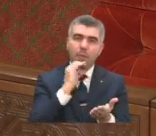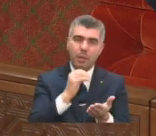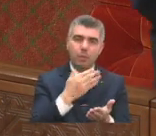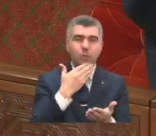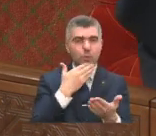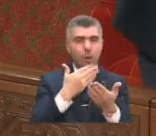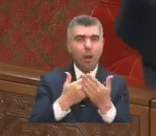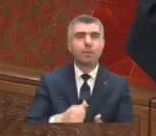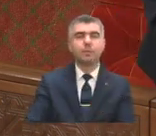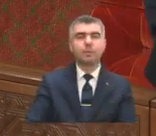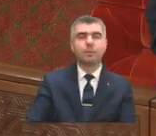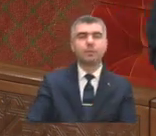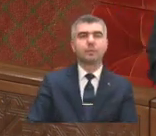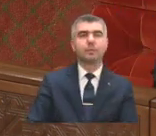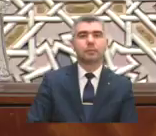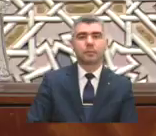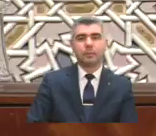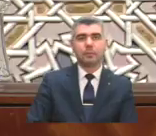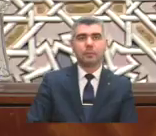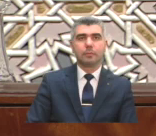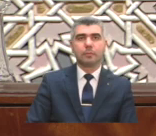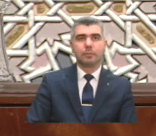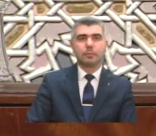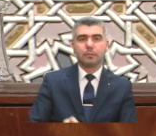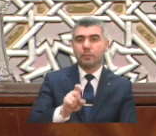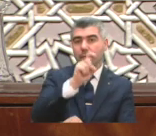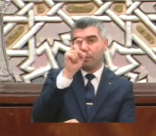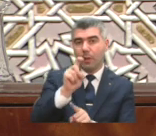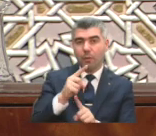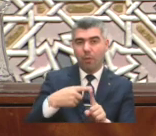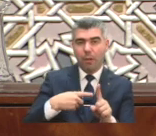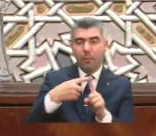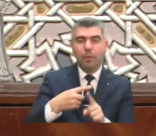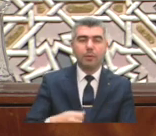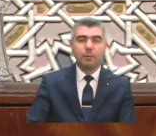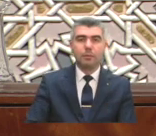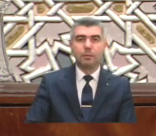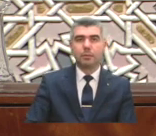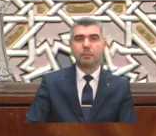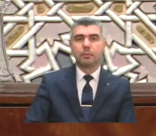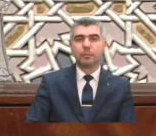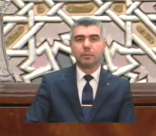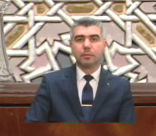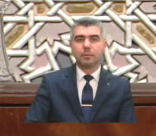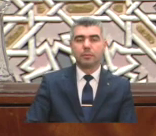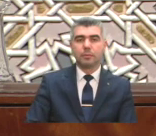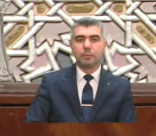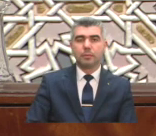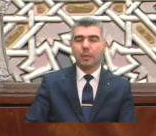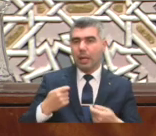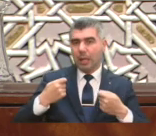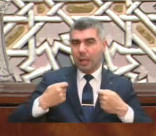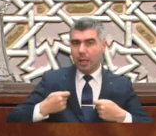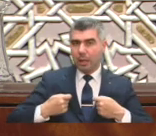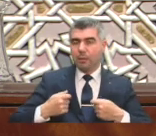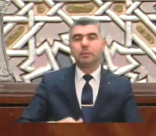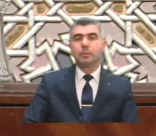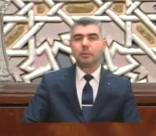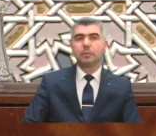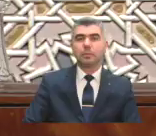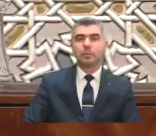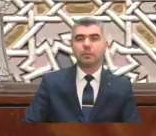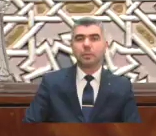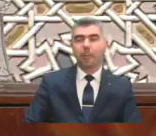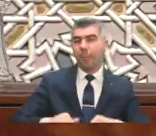وشكرا. شكرا السيدة الوزيرة. تفضلوا السيدة النائبة المحترمة. السيد الرئيس.